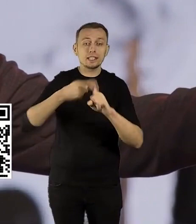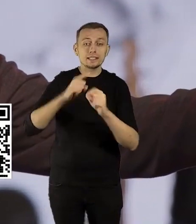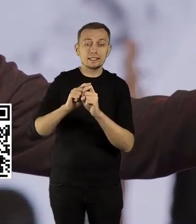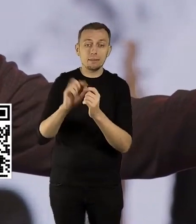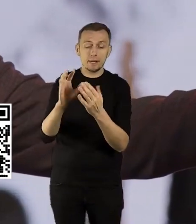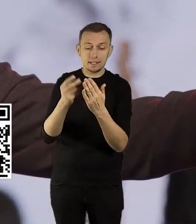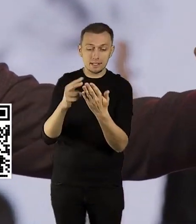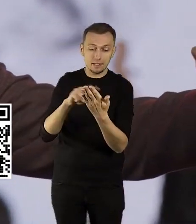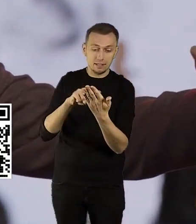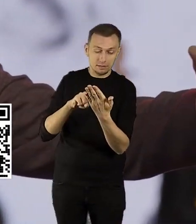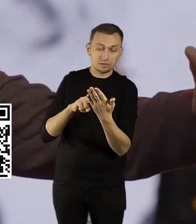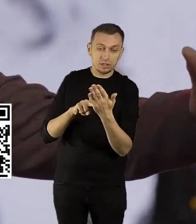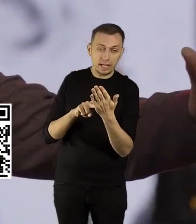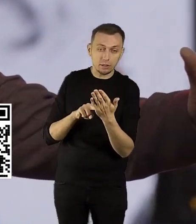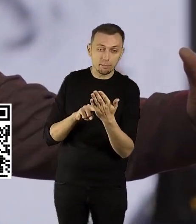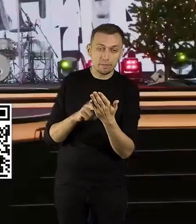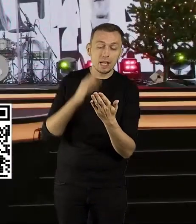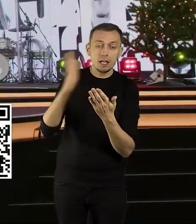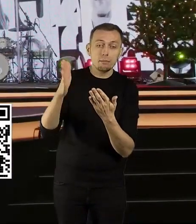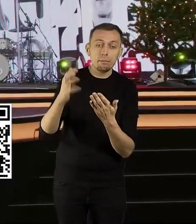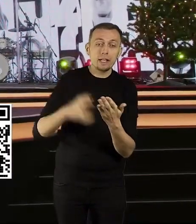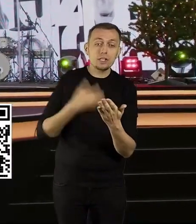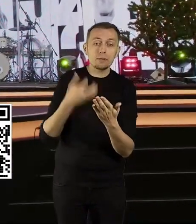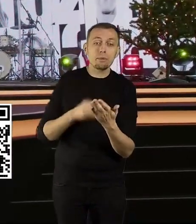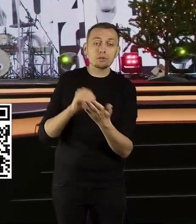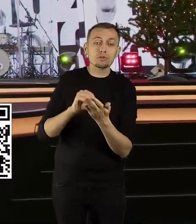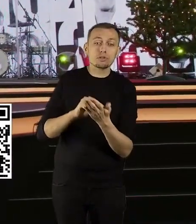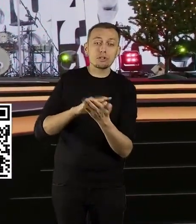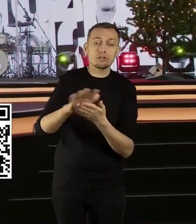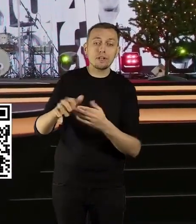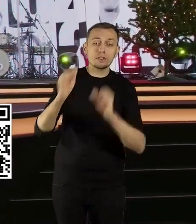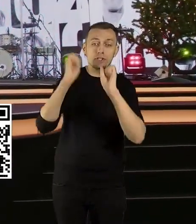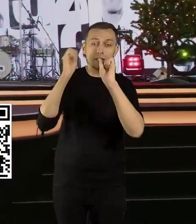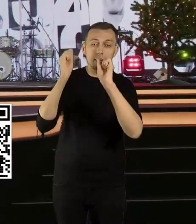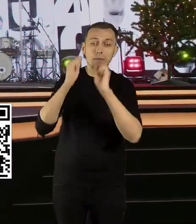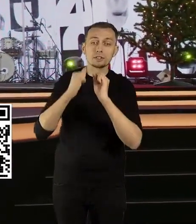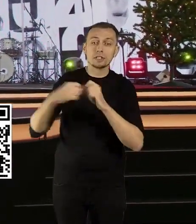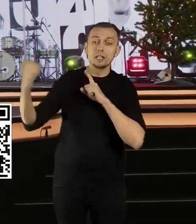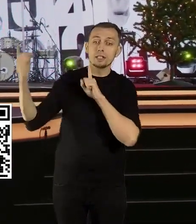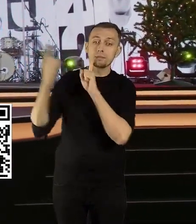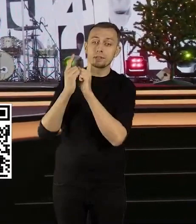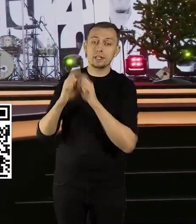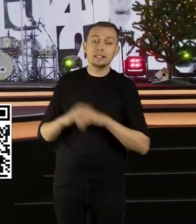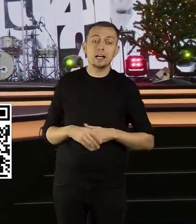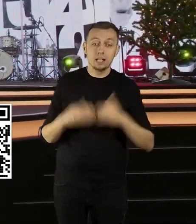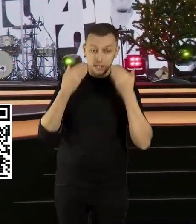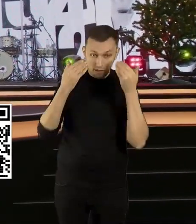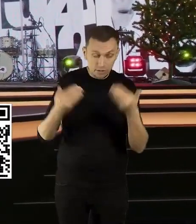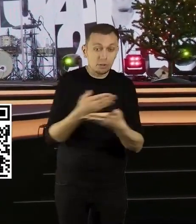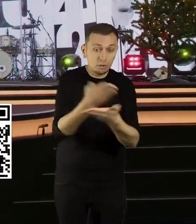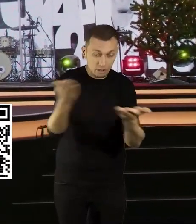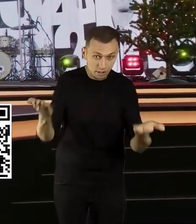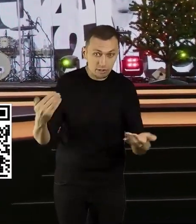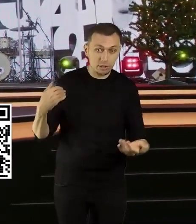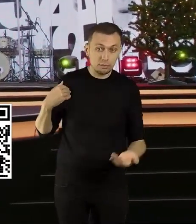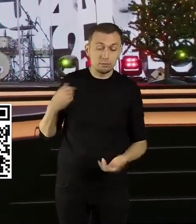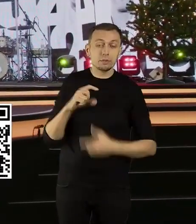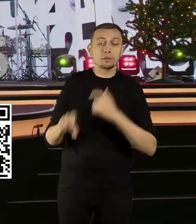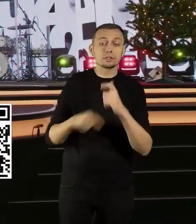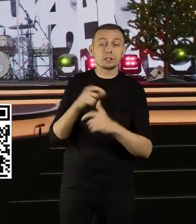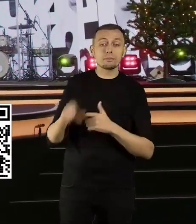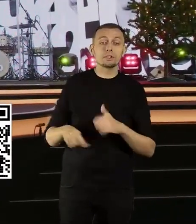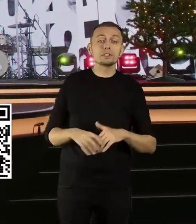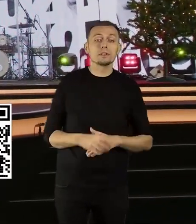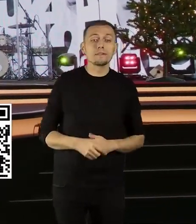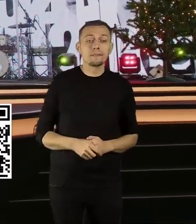osobistego spotkania z Tobą. Chcę wam podziękować za to, że to zrobiliście, przynajmniej część z was. Bo taka jest prawda, że